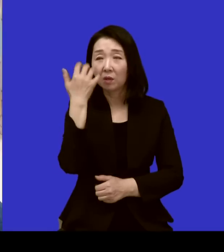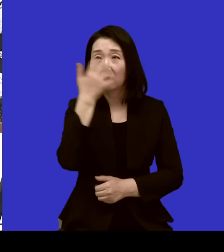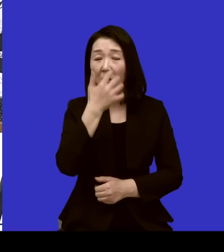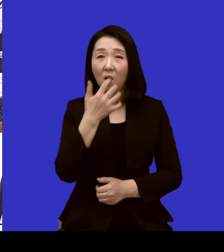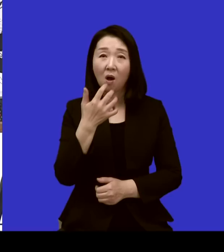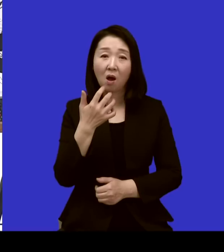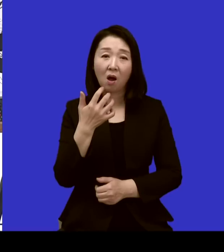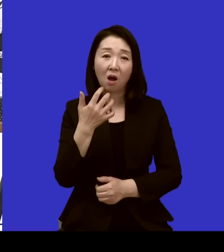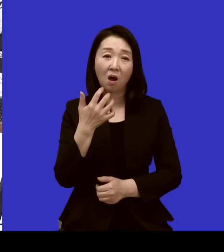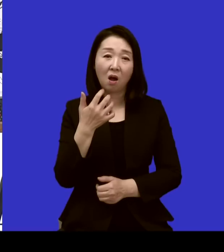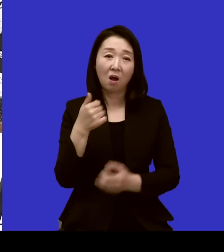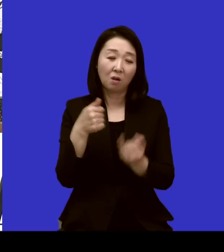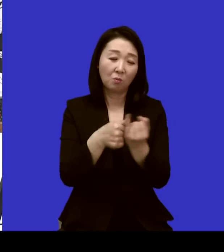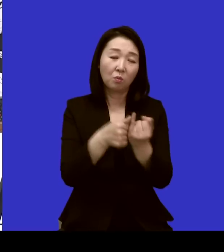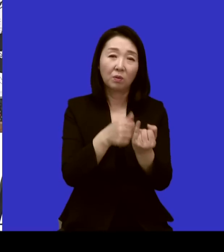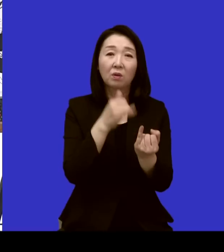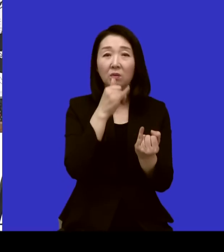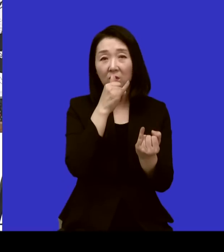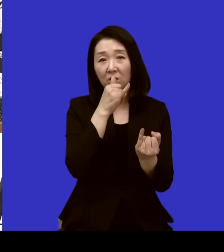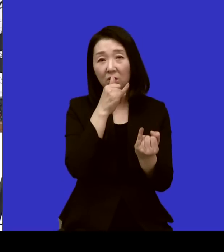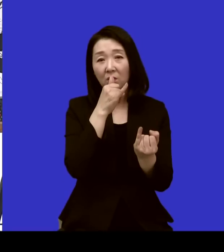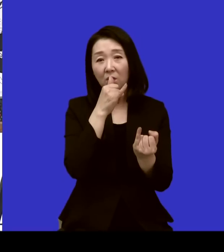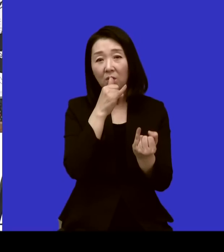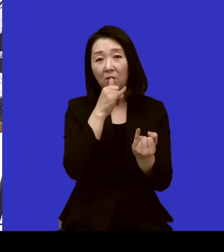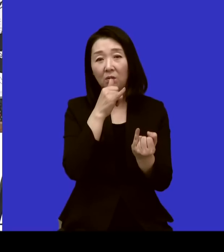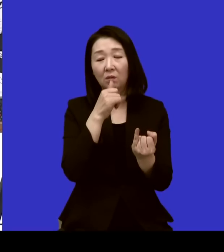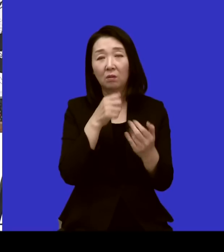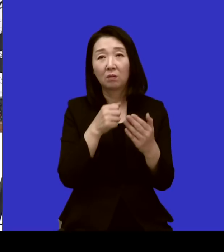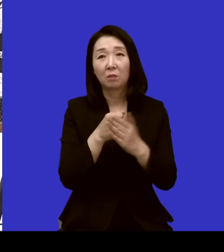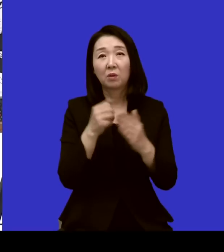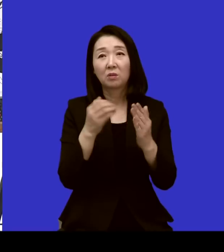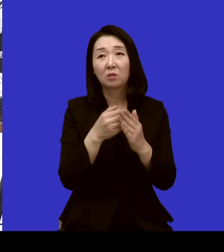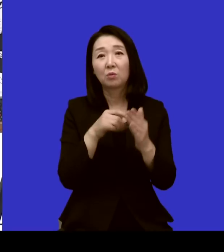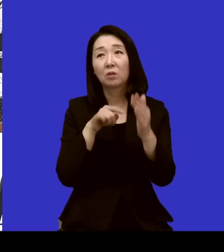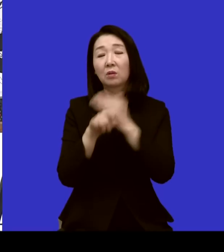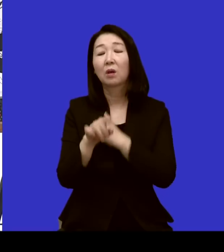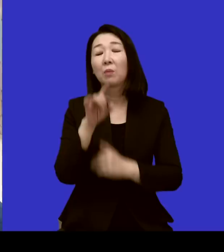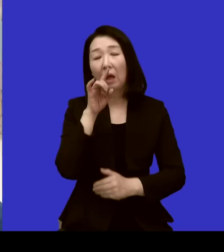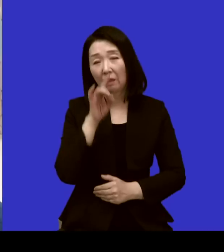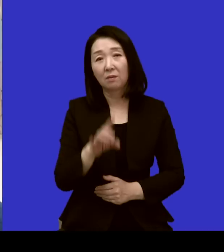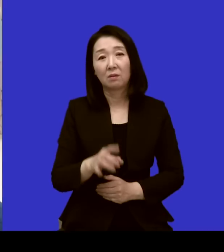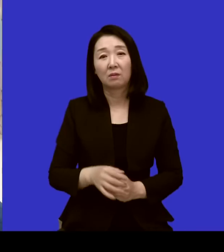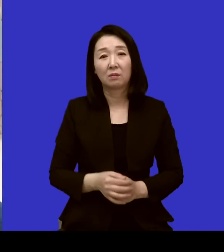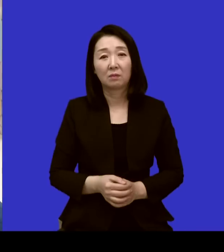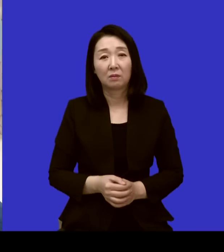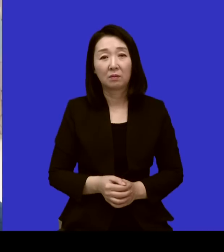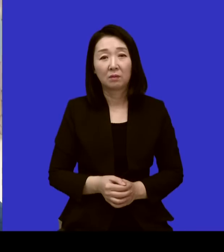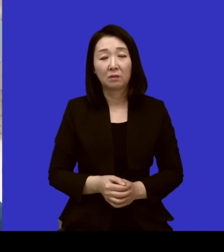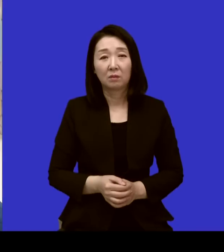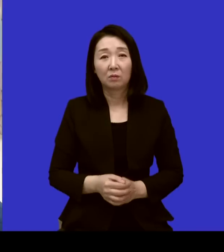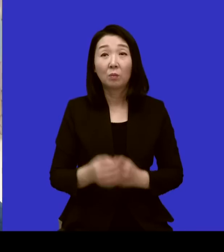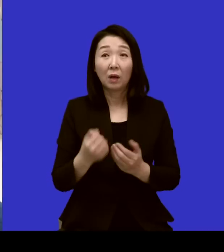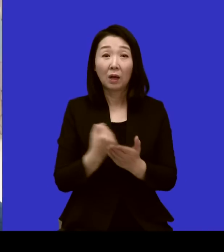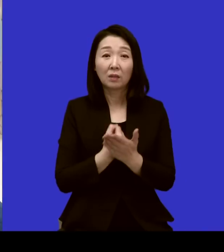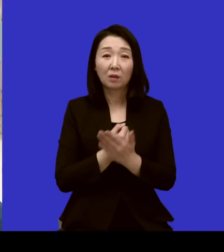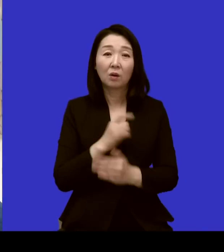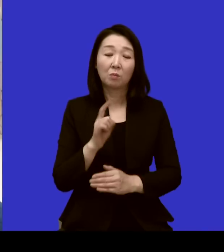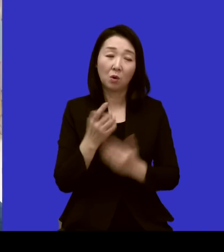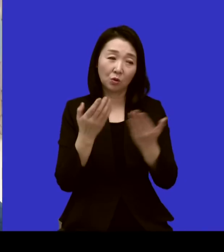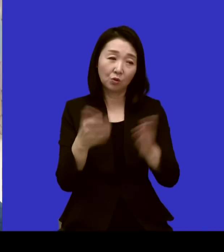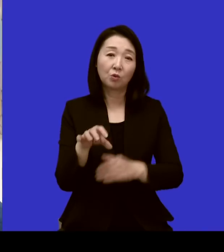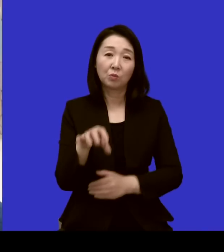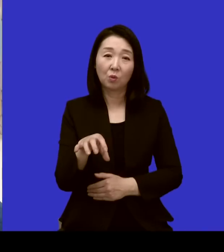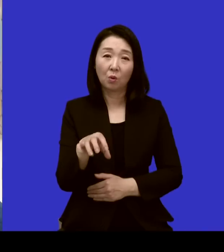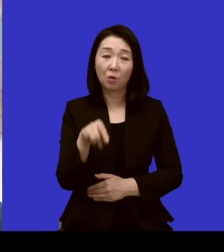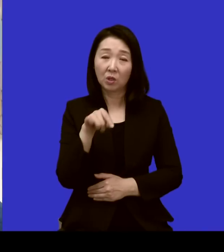계속 상습적으로 당하고 있기 때문에 집으로 돌아갈 수가 갈 없는 수가 거예요. 없지. 돌아가면 안 되고. 그랬는데 너무 안타까운 거는 이제